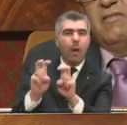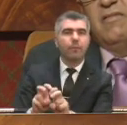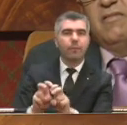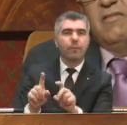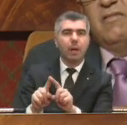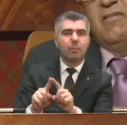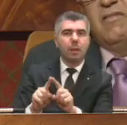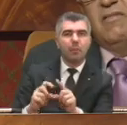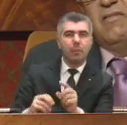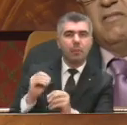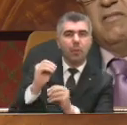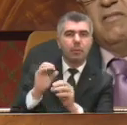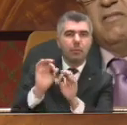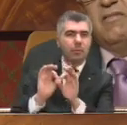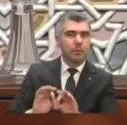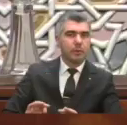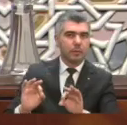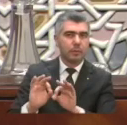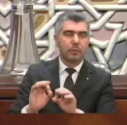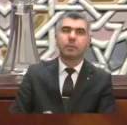سيده الوزيره شكرا